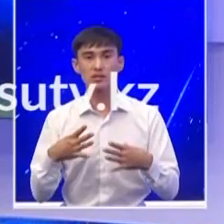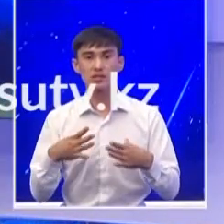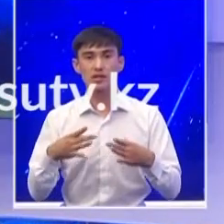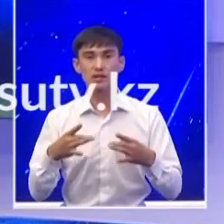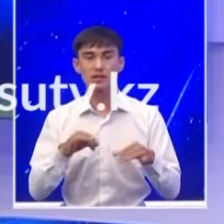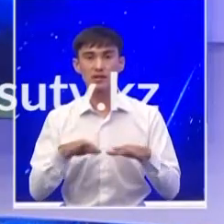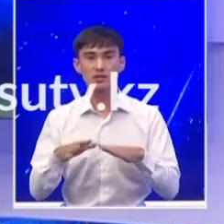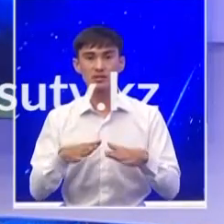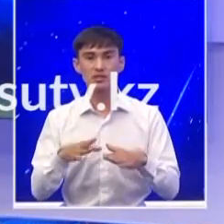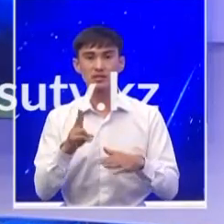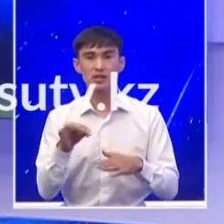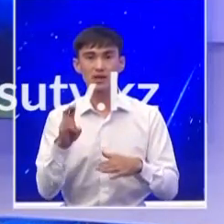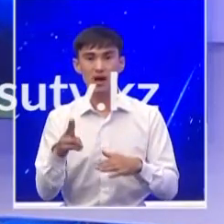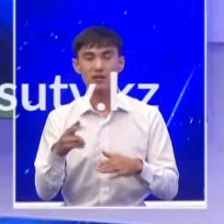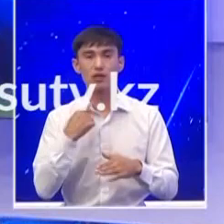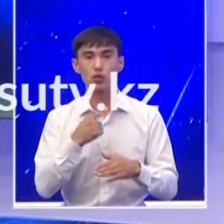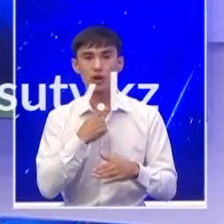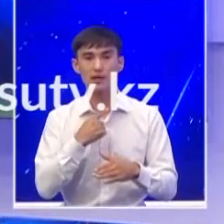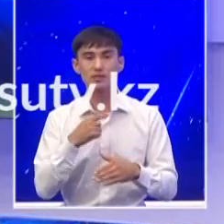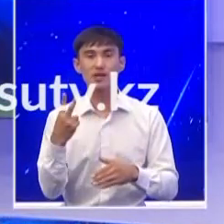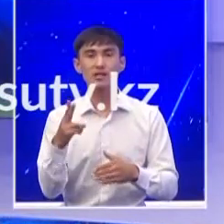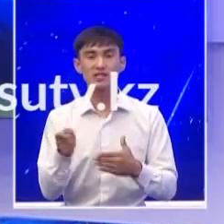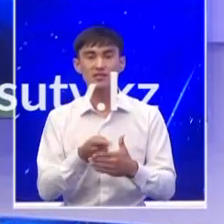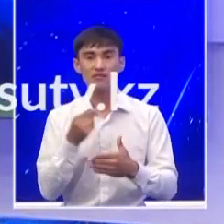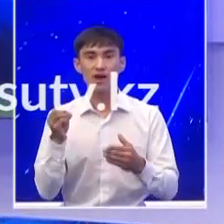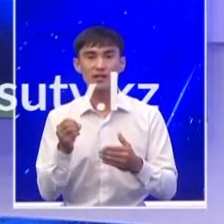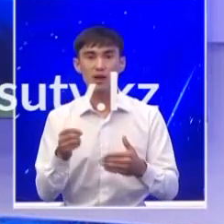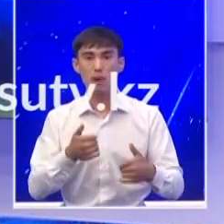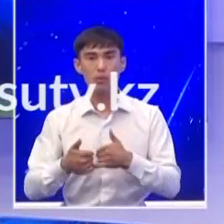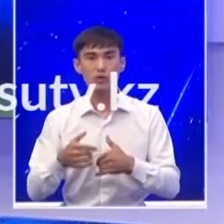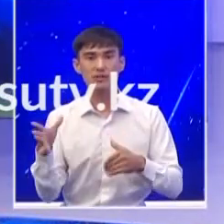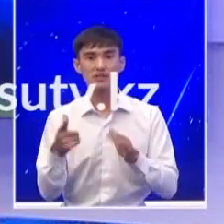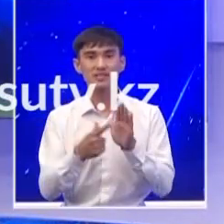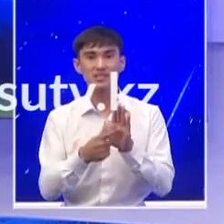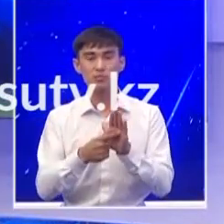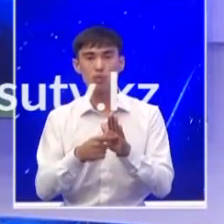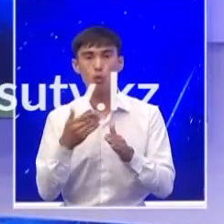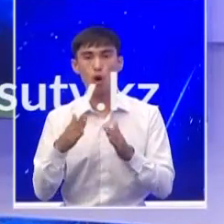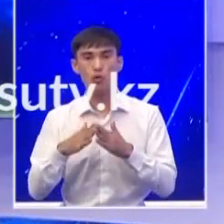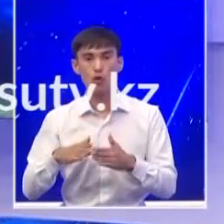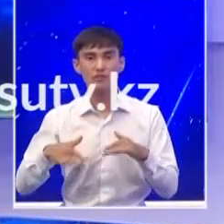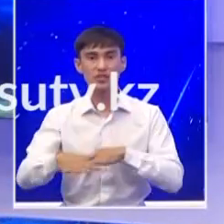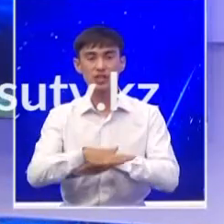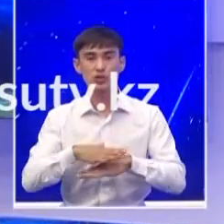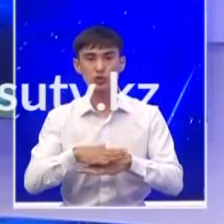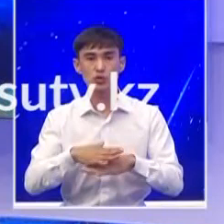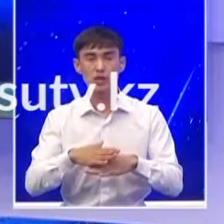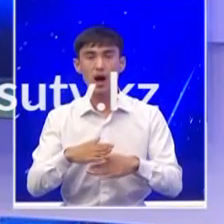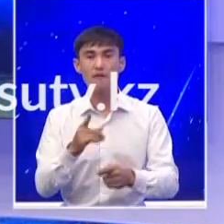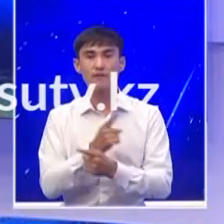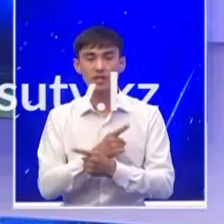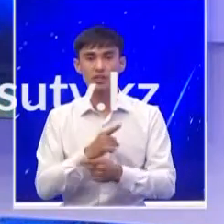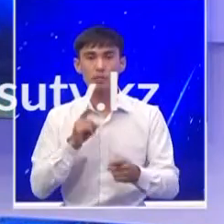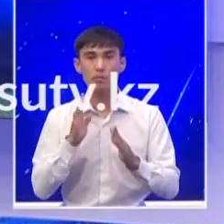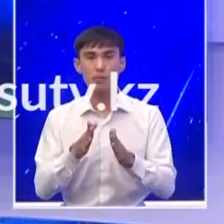Талдыкургане. За звание эталонной поборолись сразу 40 семей со всех уголков края ЖТСУ. Однако дойти до финишной прямой и на